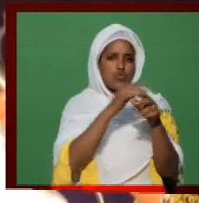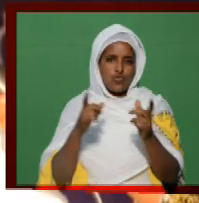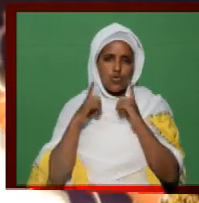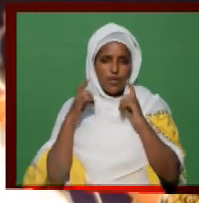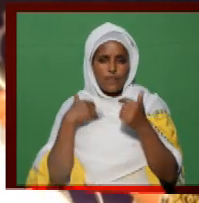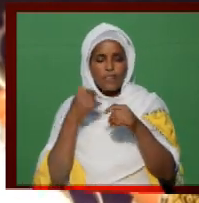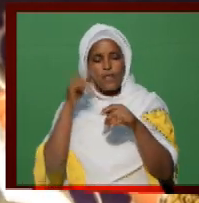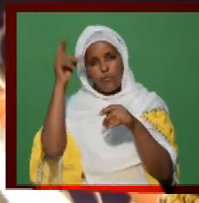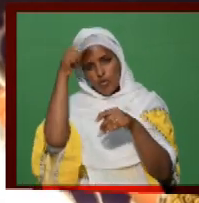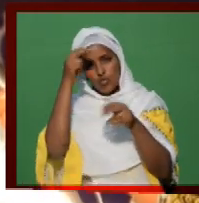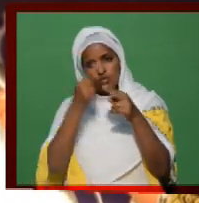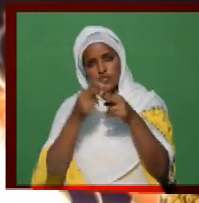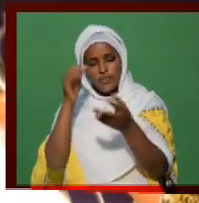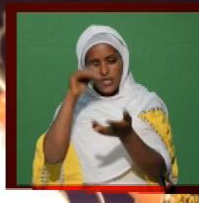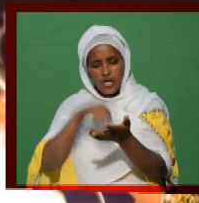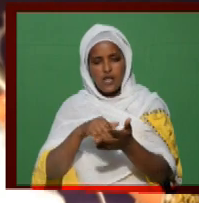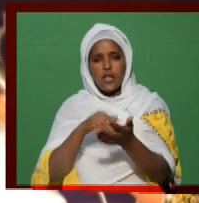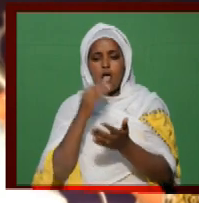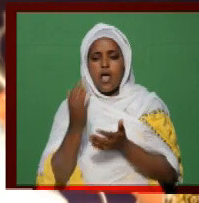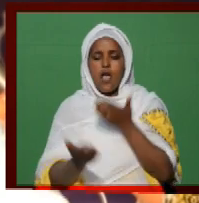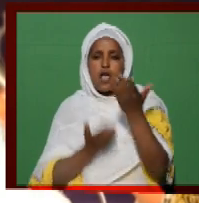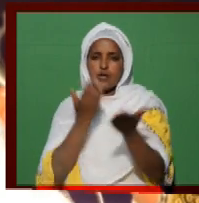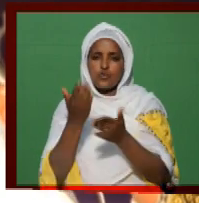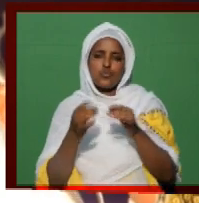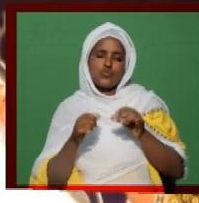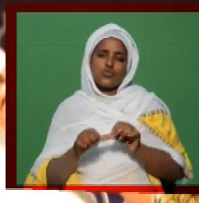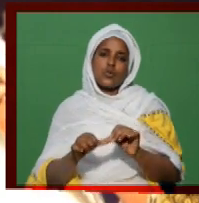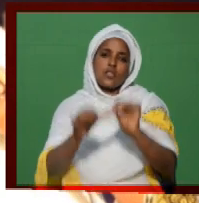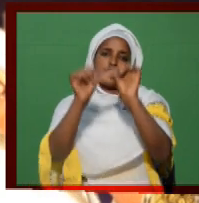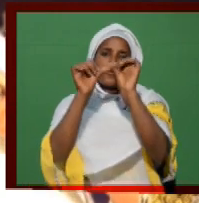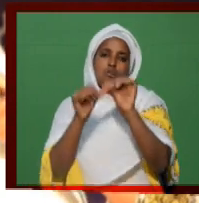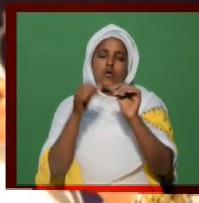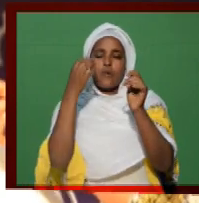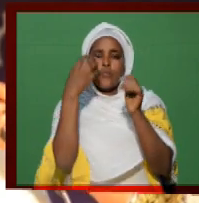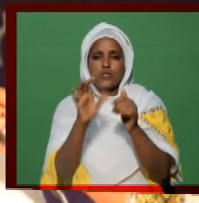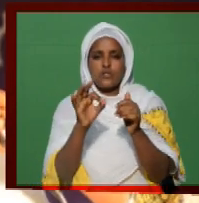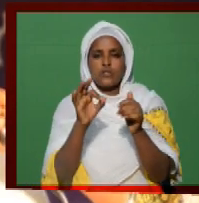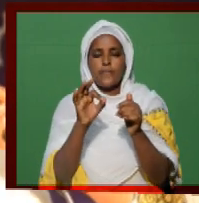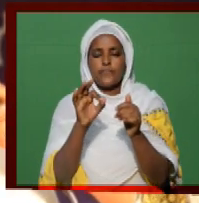ይኖር ነበር እና በጊዮርጊስም እንደገና አገልግሎት ቀጥሎ